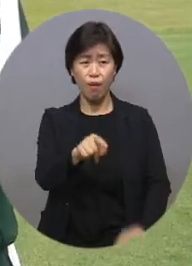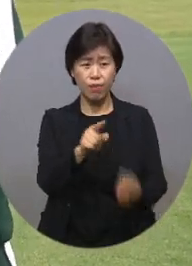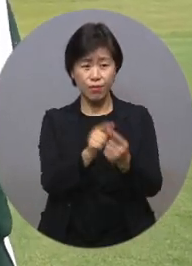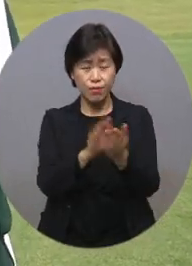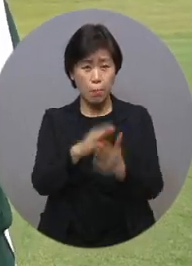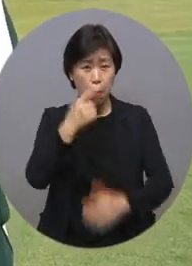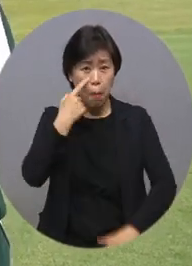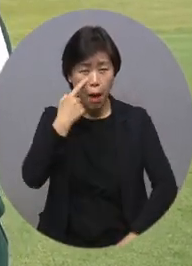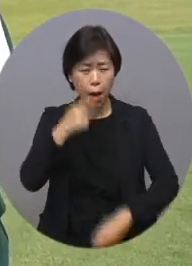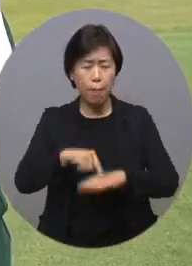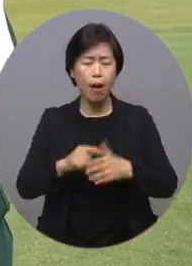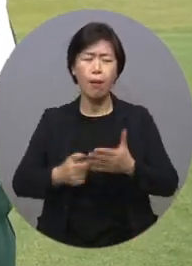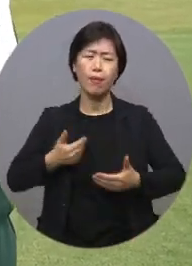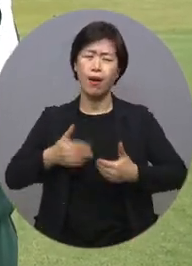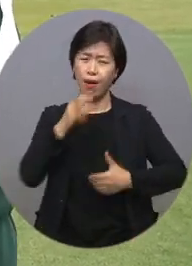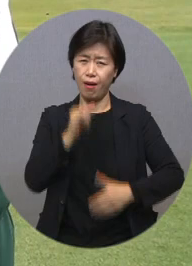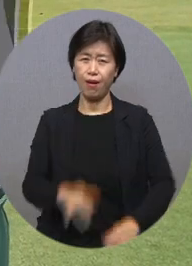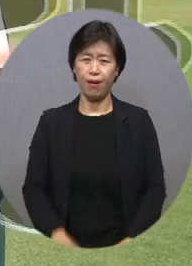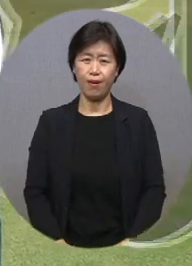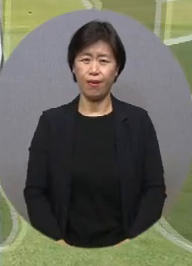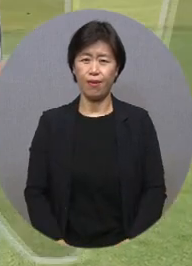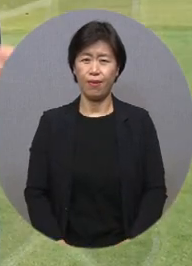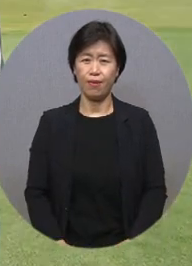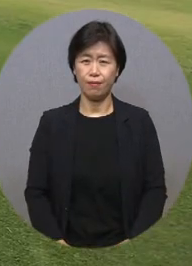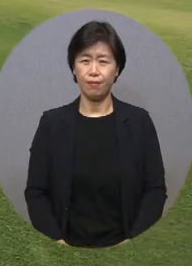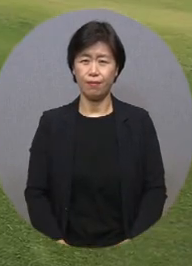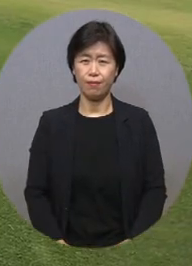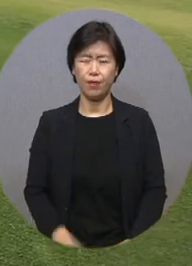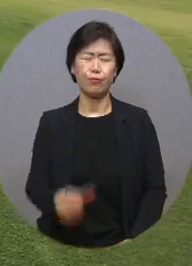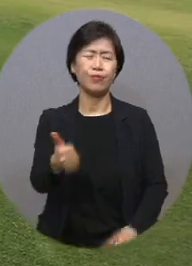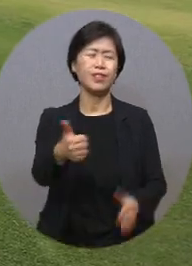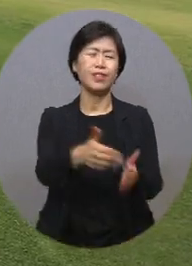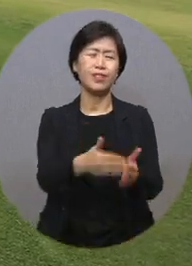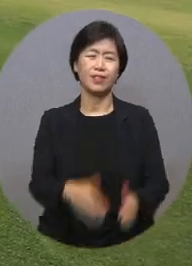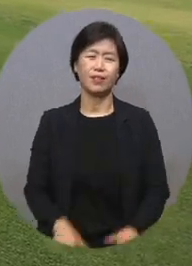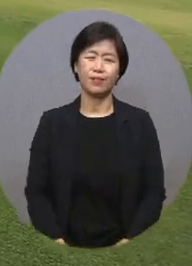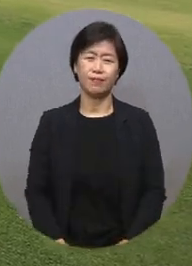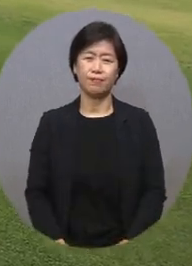갔어요? 왼쪽 갔어요. 누웠어요?